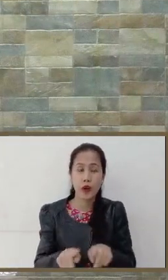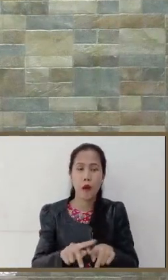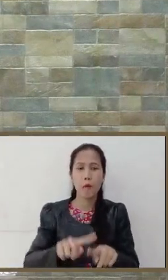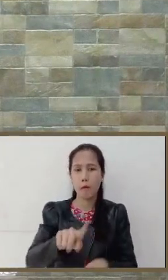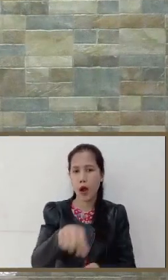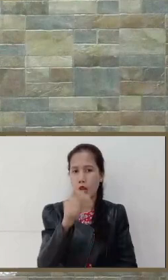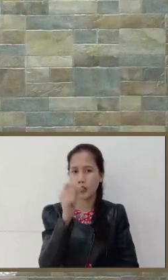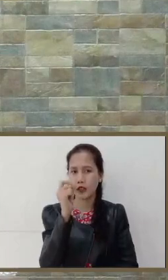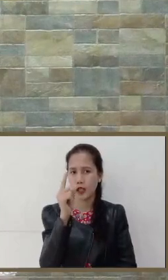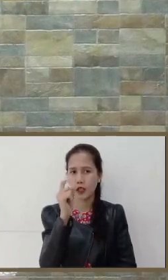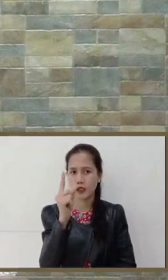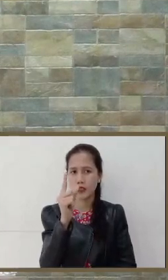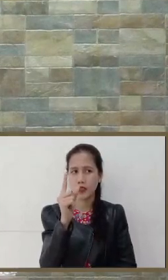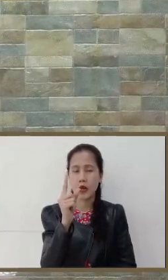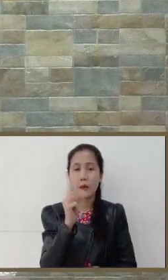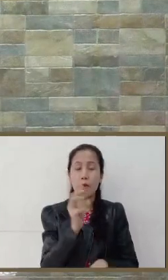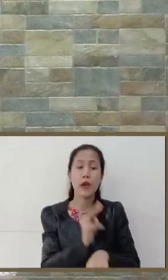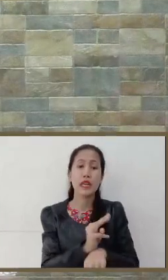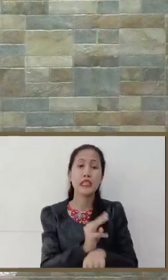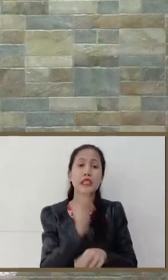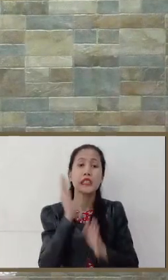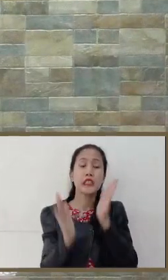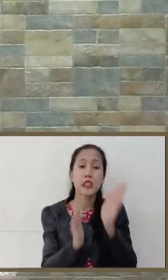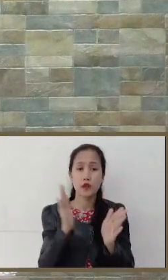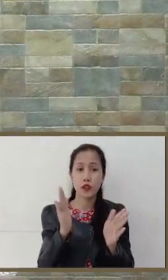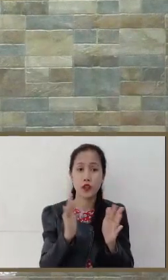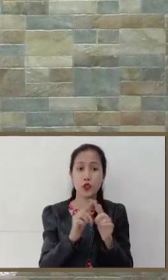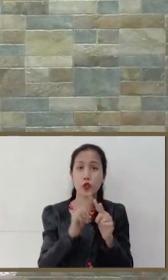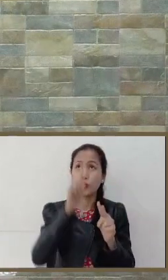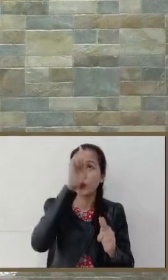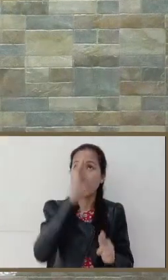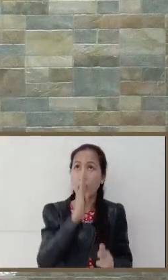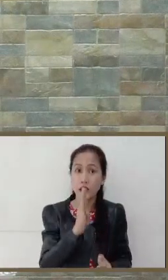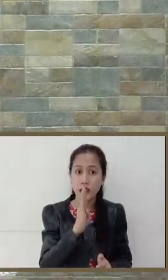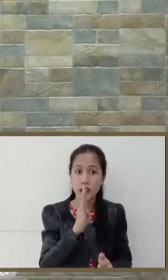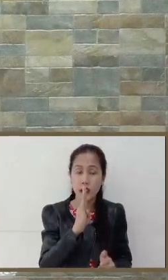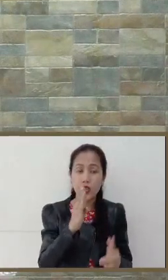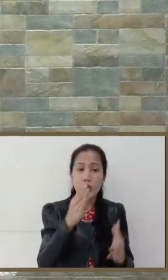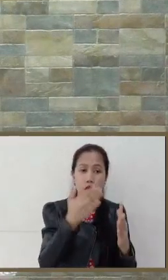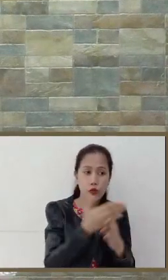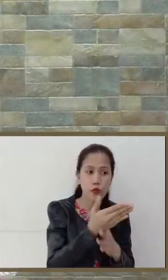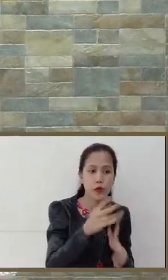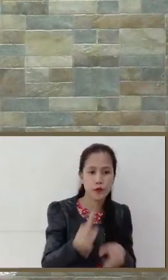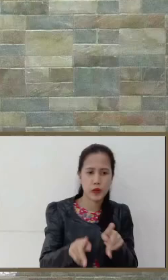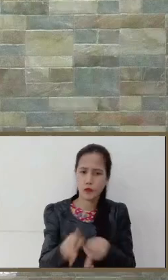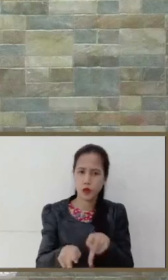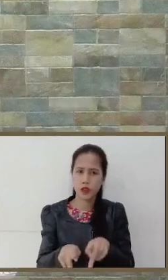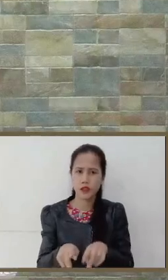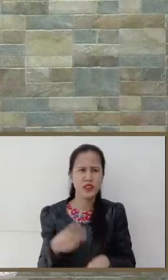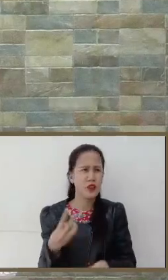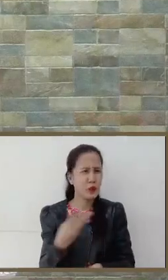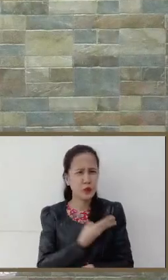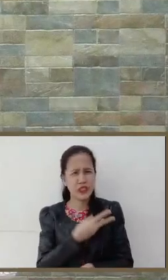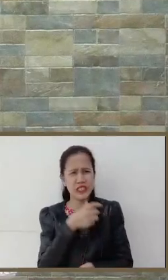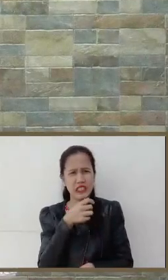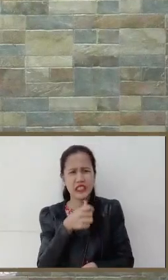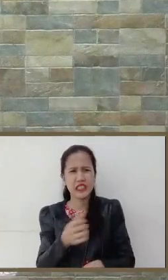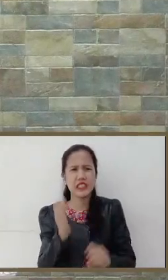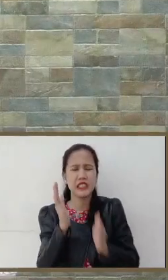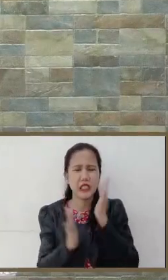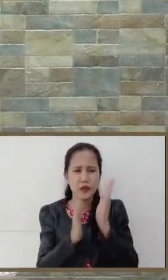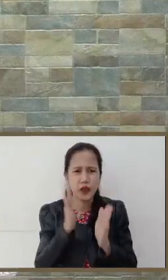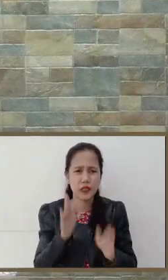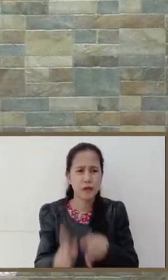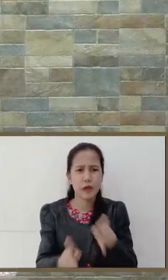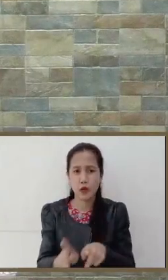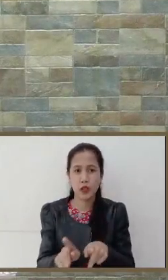is a service to God, not to men. Through the people lamang. Hindi po tayo naglilingkod sa tao, tayo po ay naglilingkod sa Diyos. Hindi